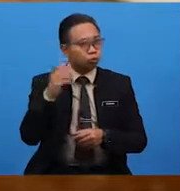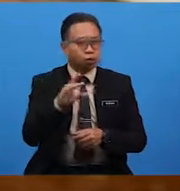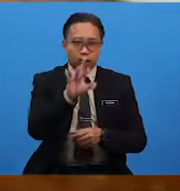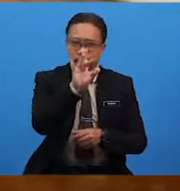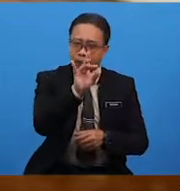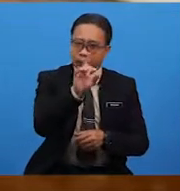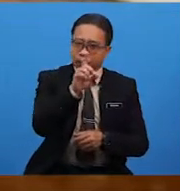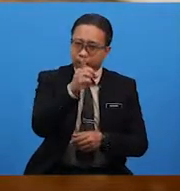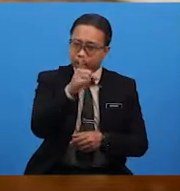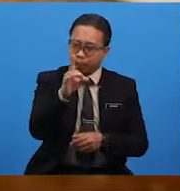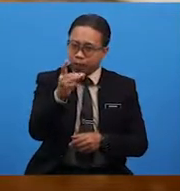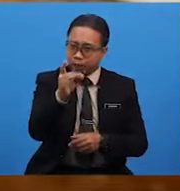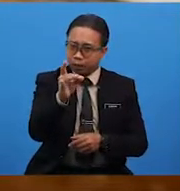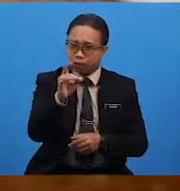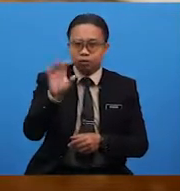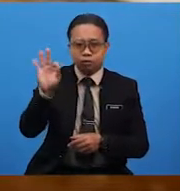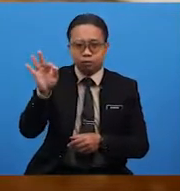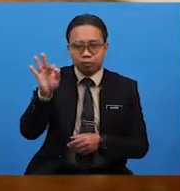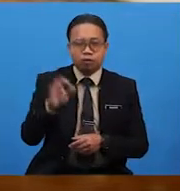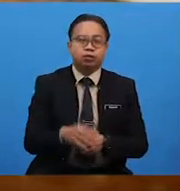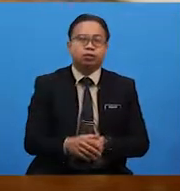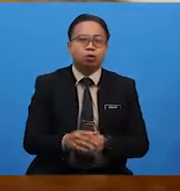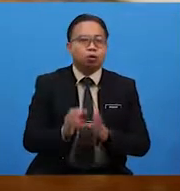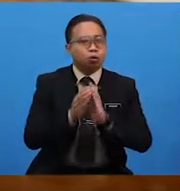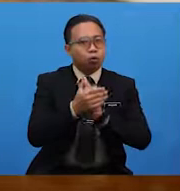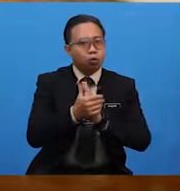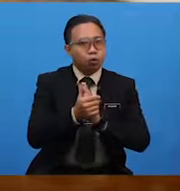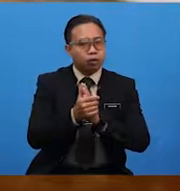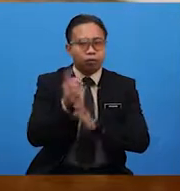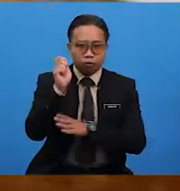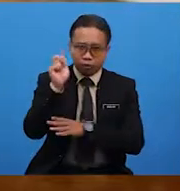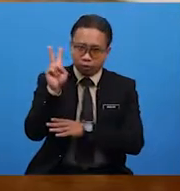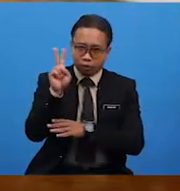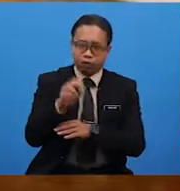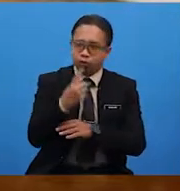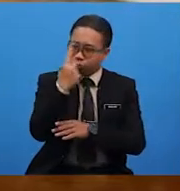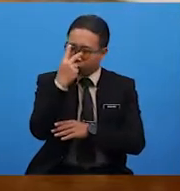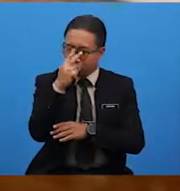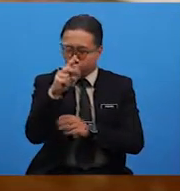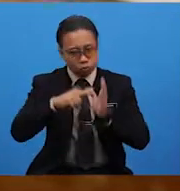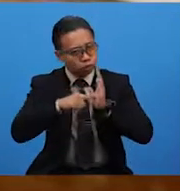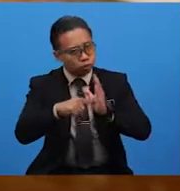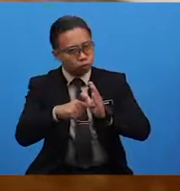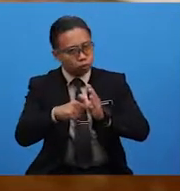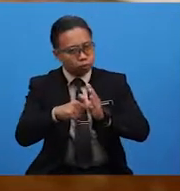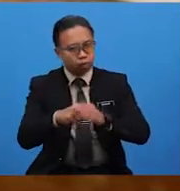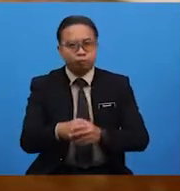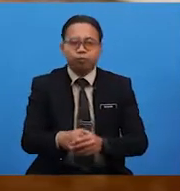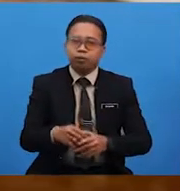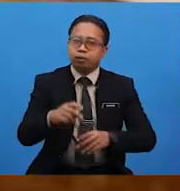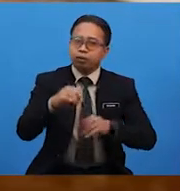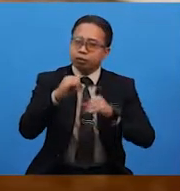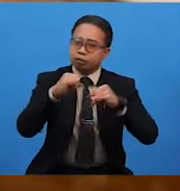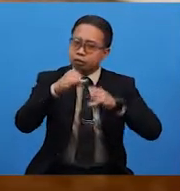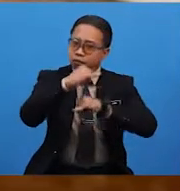1818 dan juga 1819 juluki sulit yodo dari cop menampak kan kesan peristiwa bersejarah yang sangat